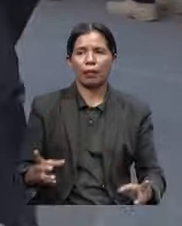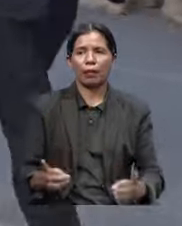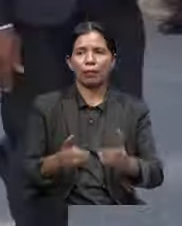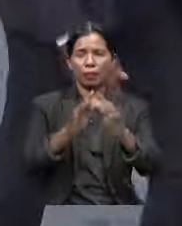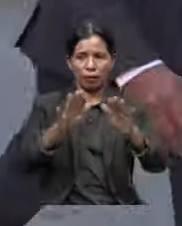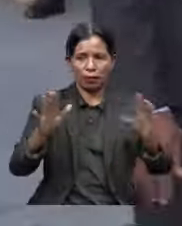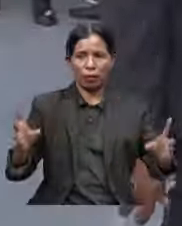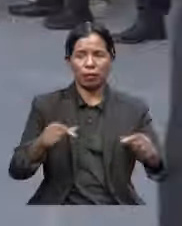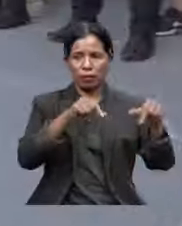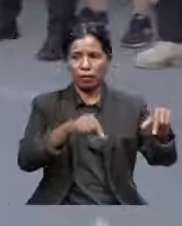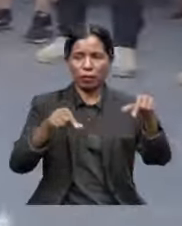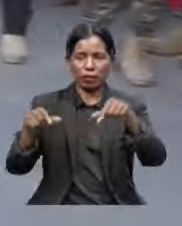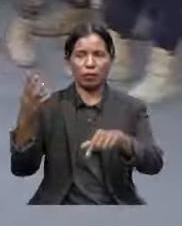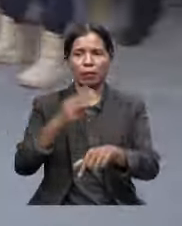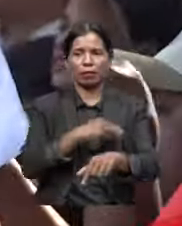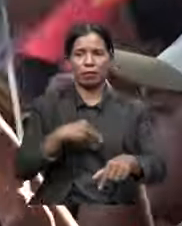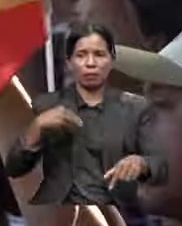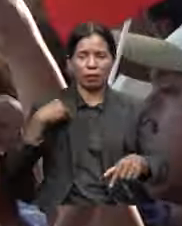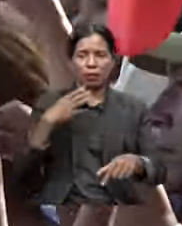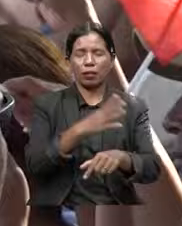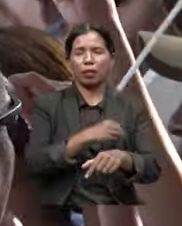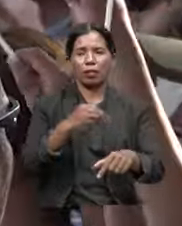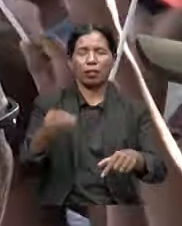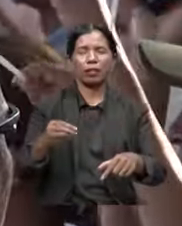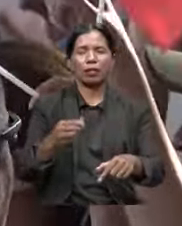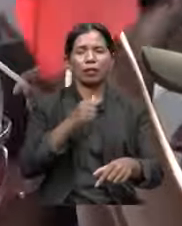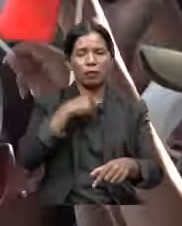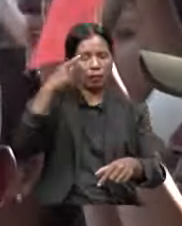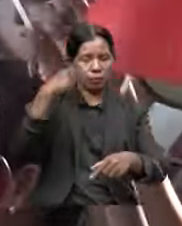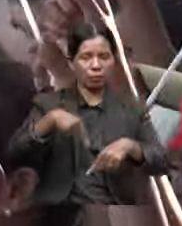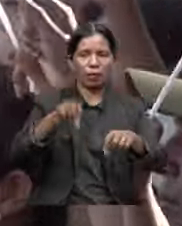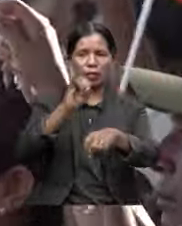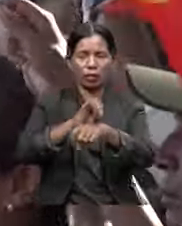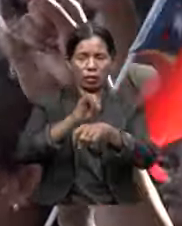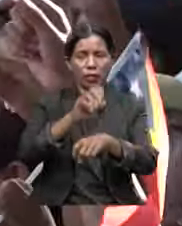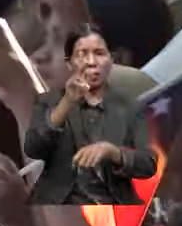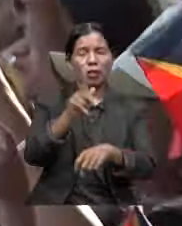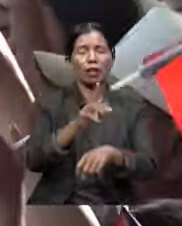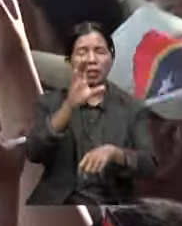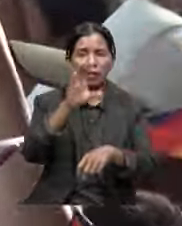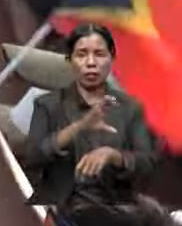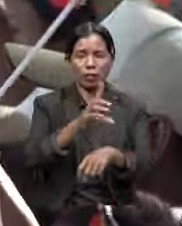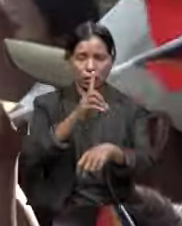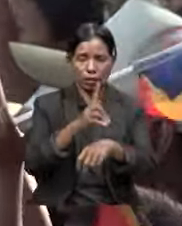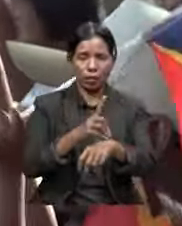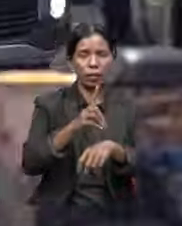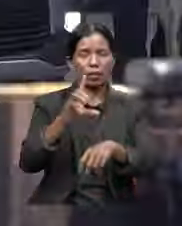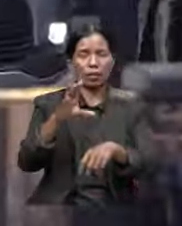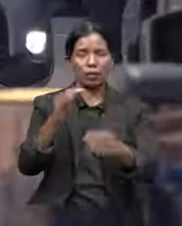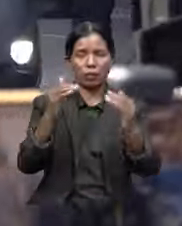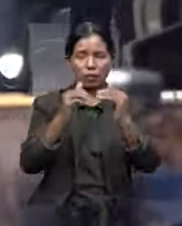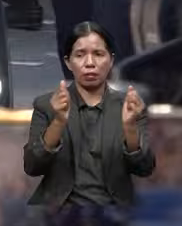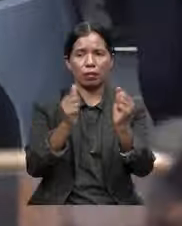barik deficiente sira iha madre congregacion alma so santidade continua ba igreja catedral dili ho di halao encontro ho catequista